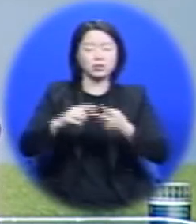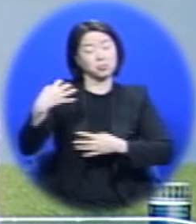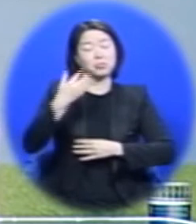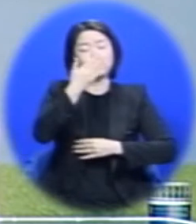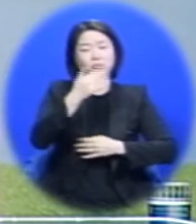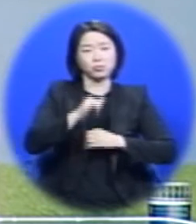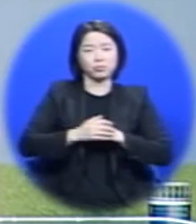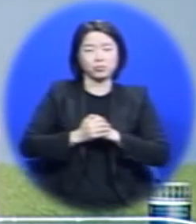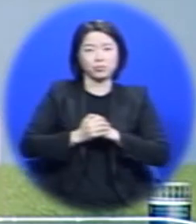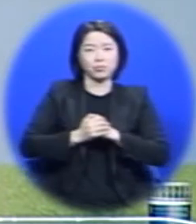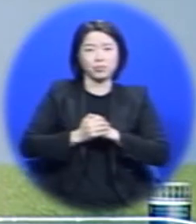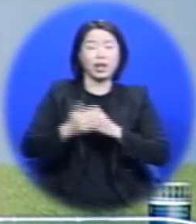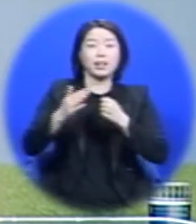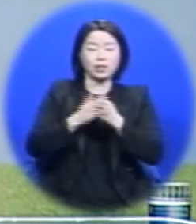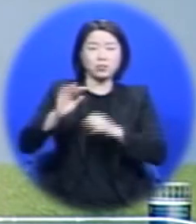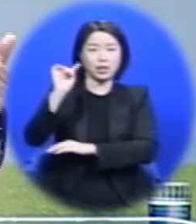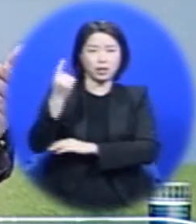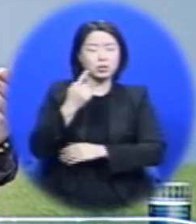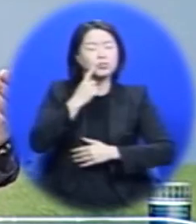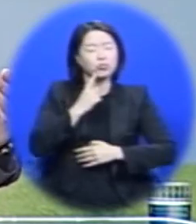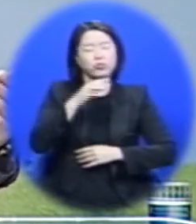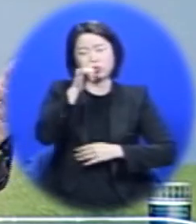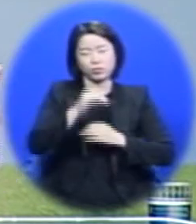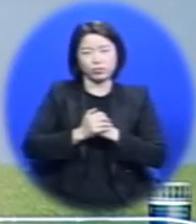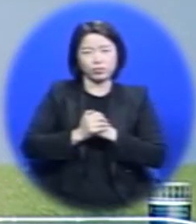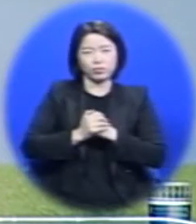수 있죠. 그래서 다윗이 부러운 거예요.